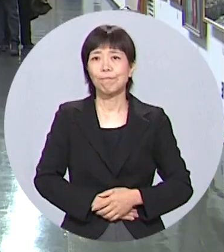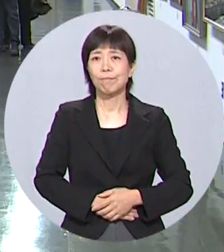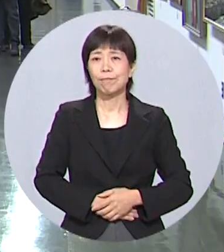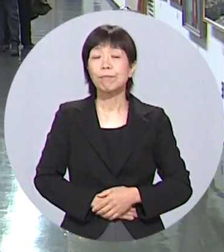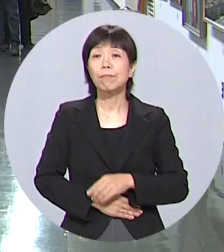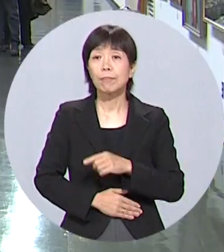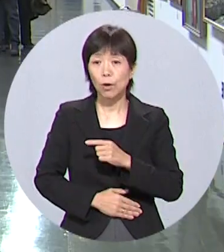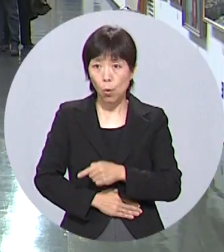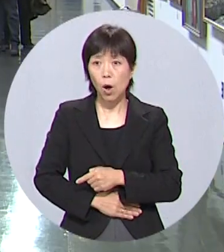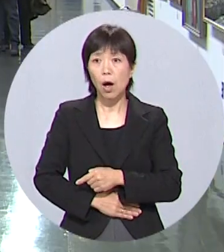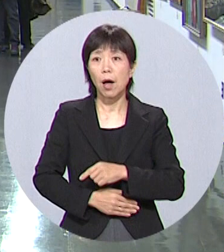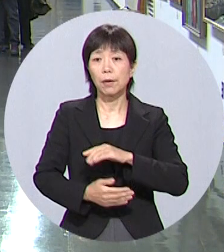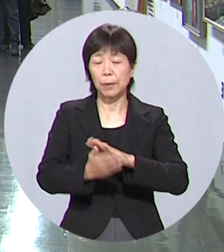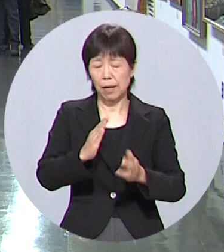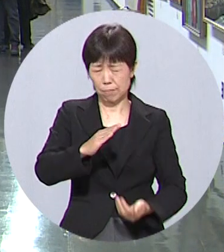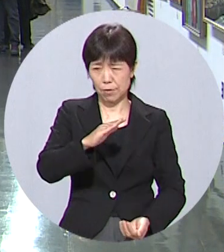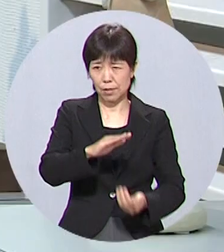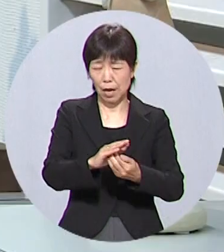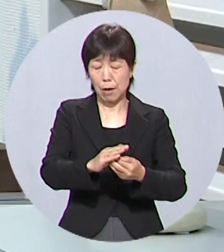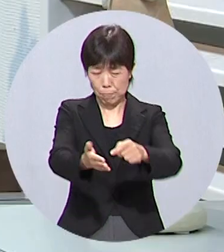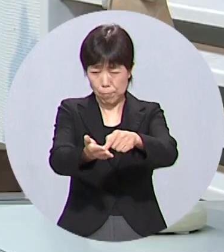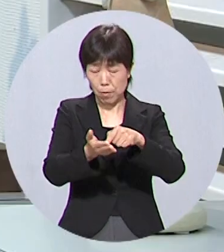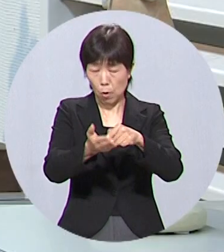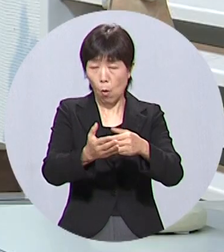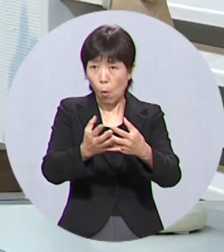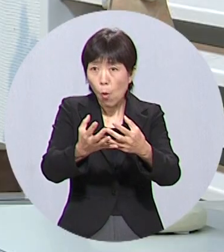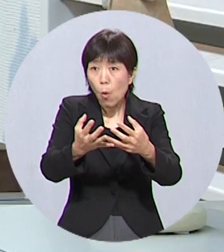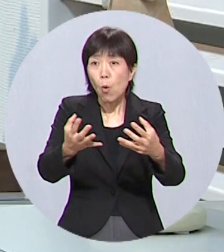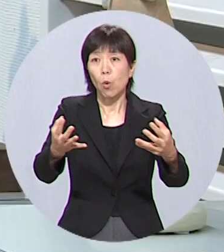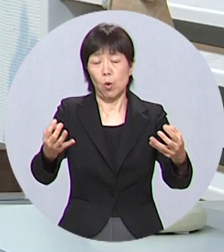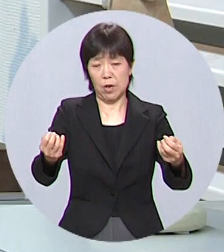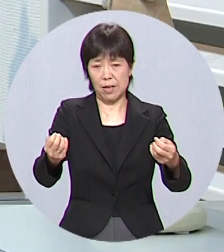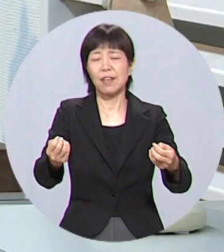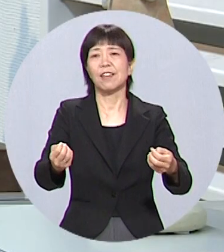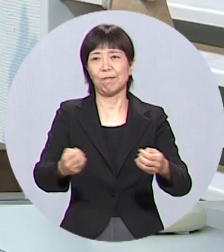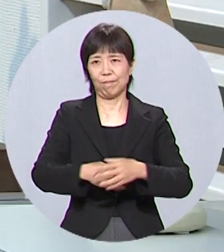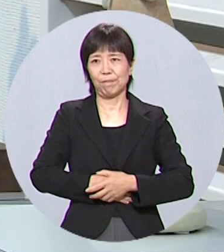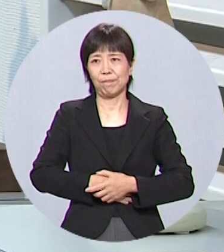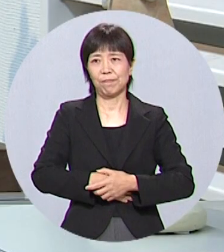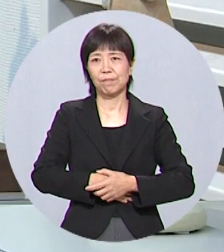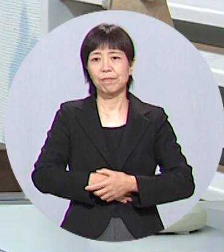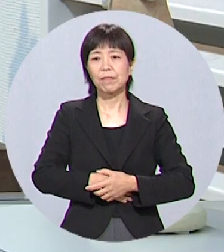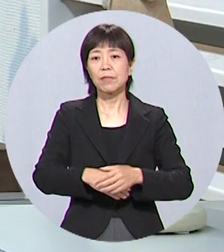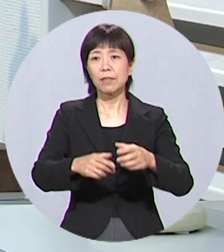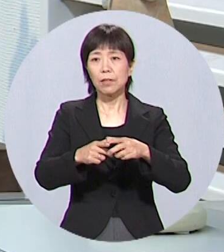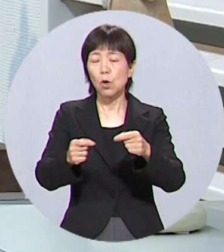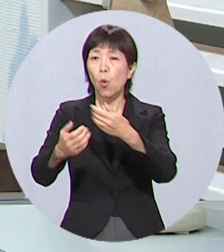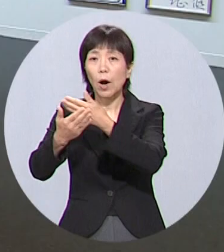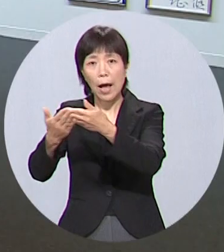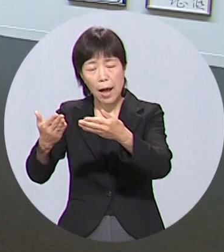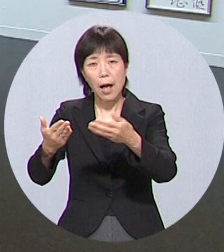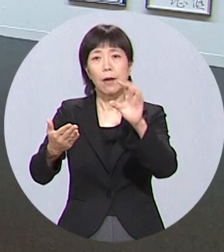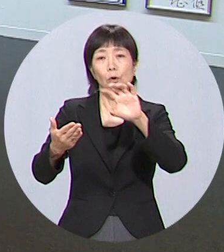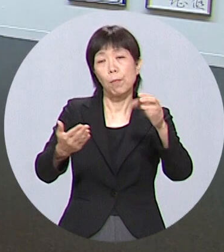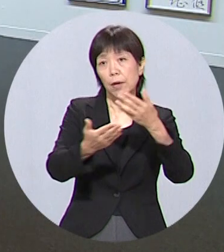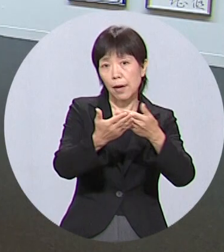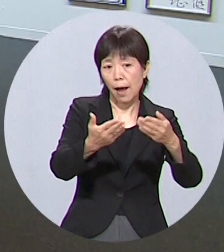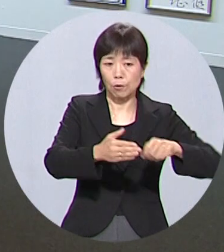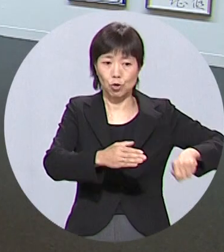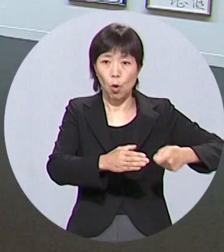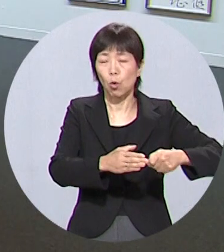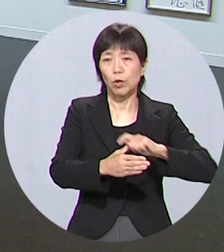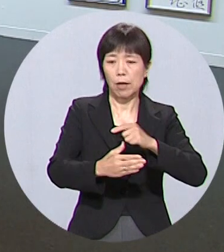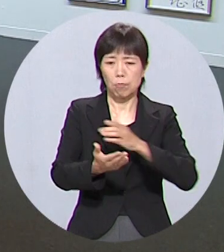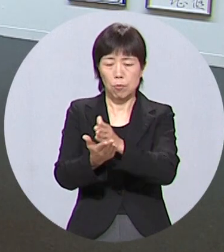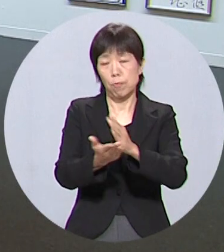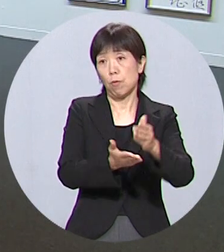県展は県内最大規模の出品数を誇る公募美術展で、日本画、洋画、彫刻などの